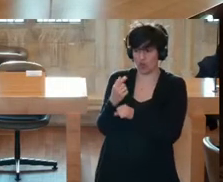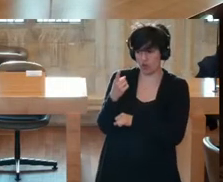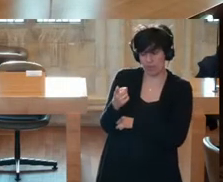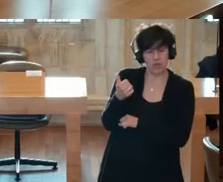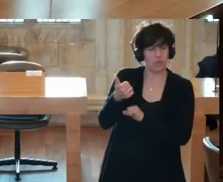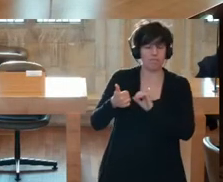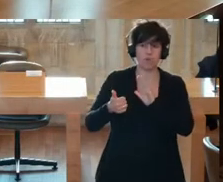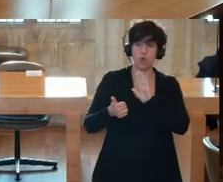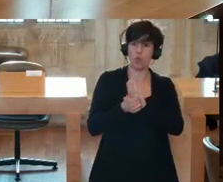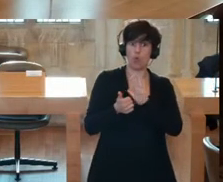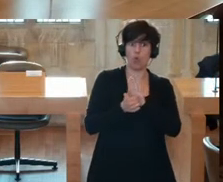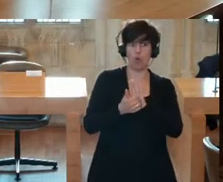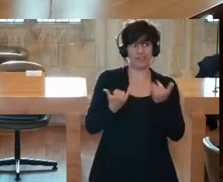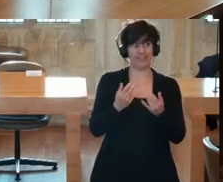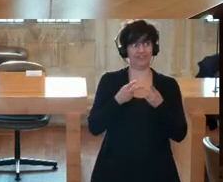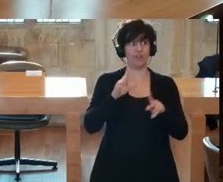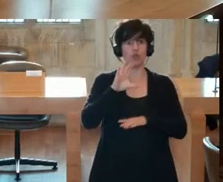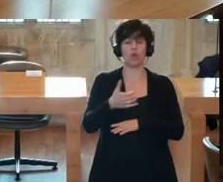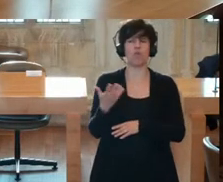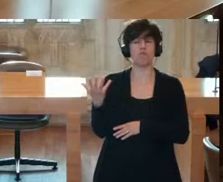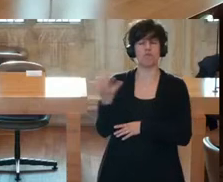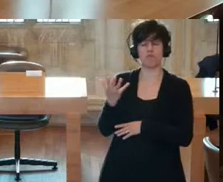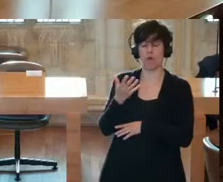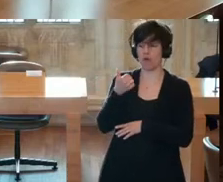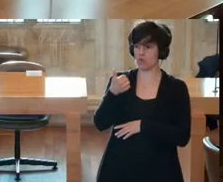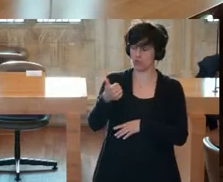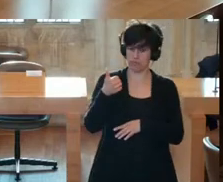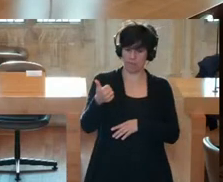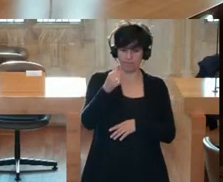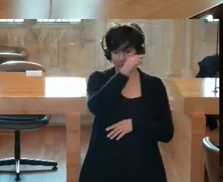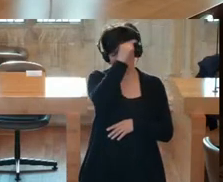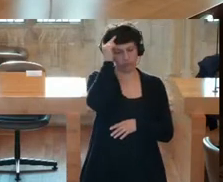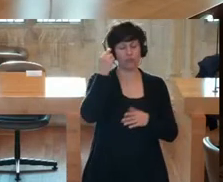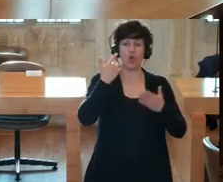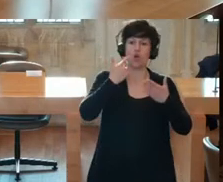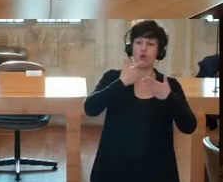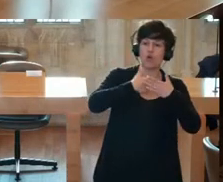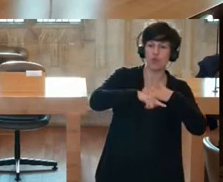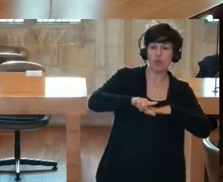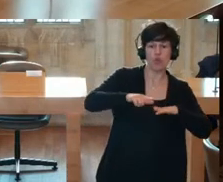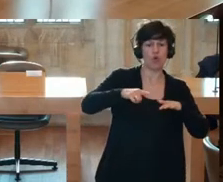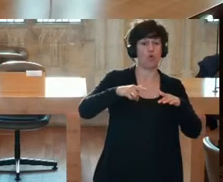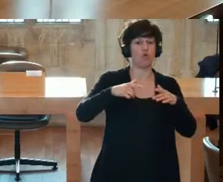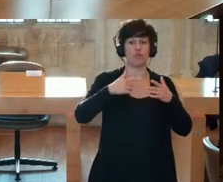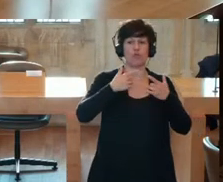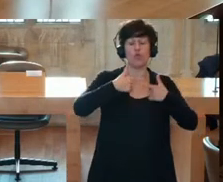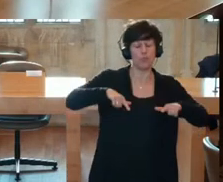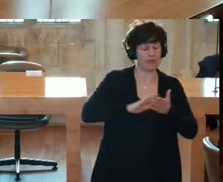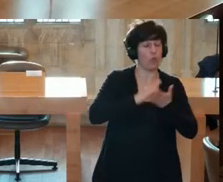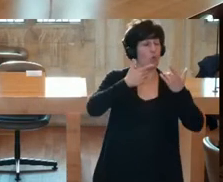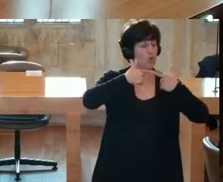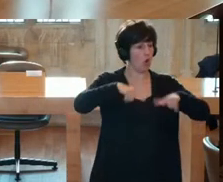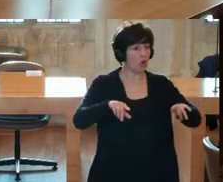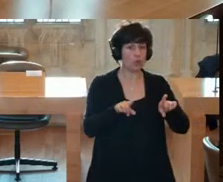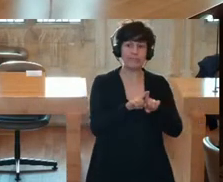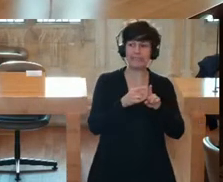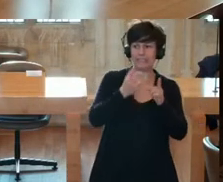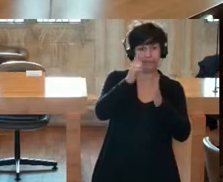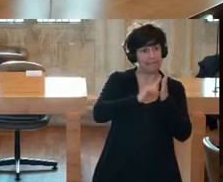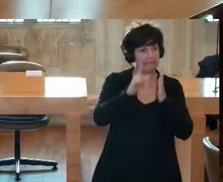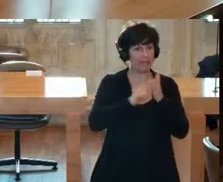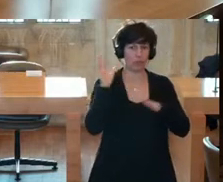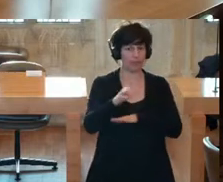important en tant que Cannais, c'est que alors qu'il enseignait la langue et la littérature allemande à l'université de Caen, il avait été l'un